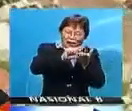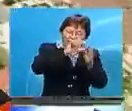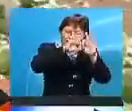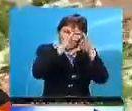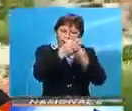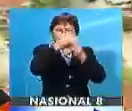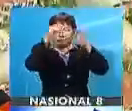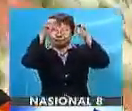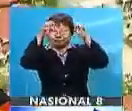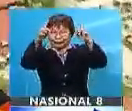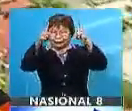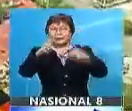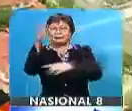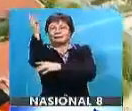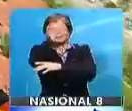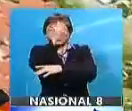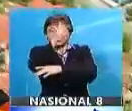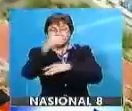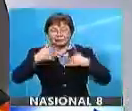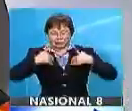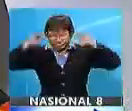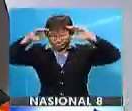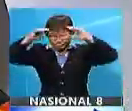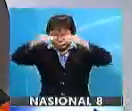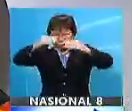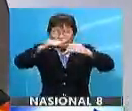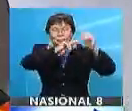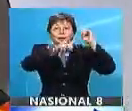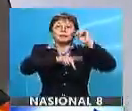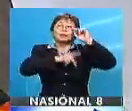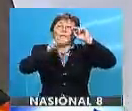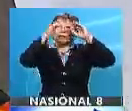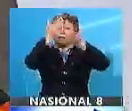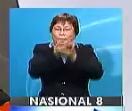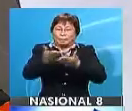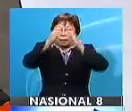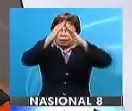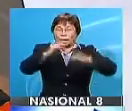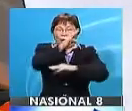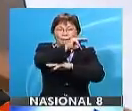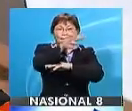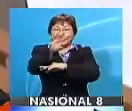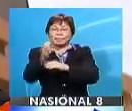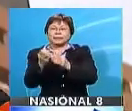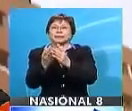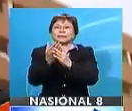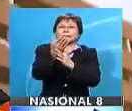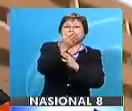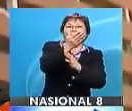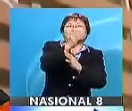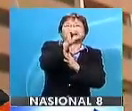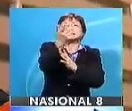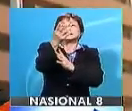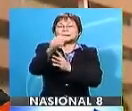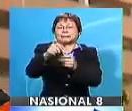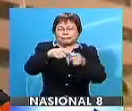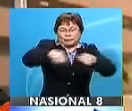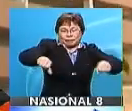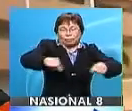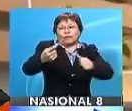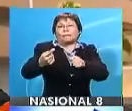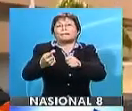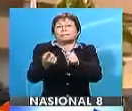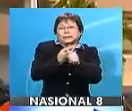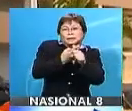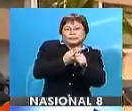pendidikan Selain itu kerajaan juga menitik beratkan pemilikan rumah bagi kumpulan m40 menerusi skim Pan deposit rumah pertama